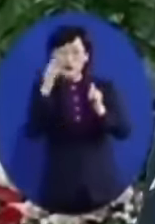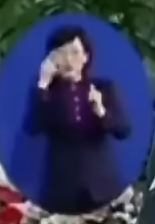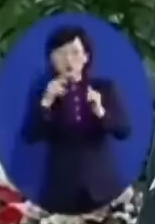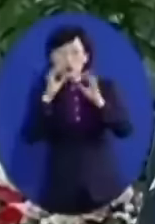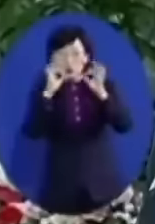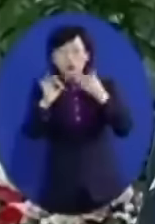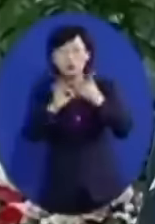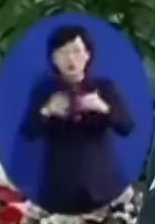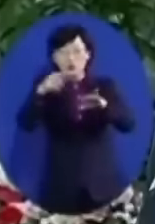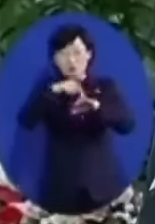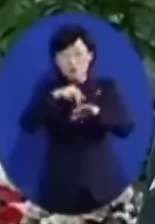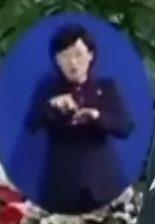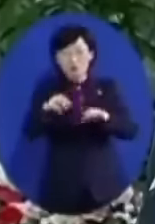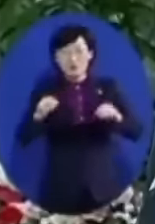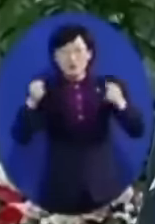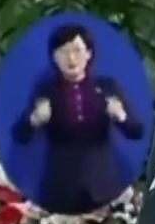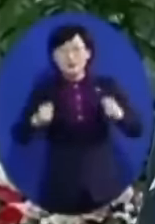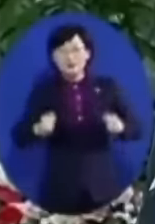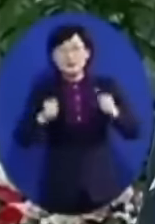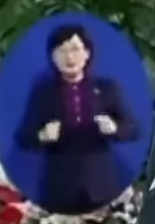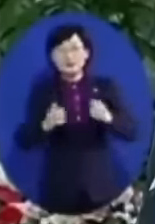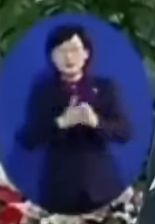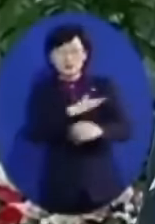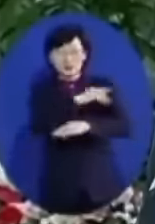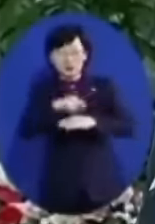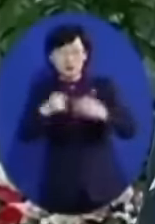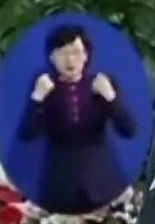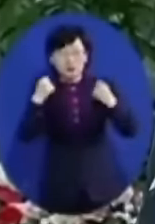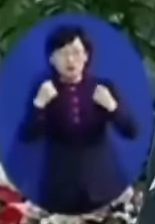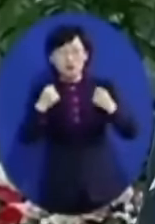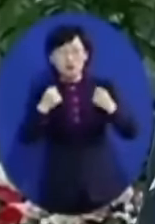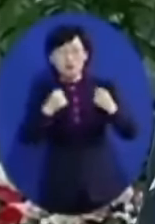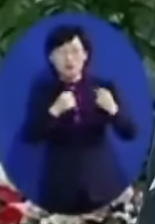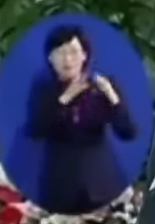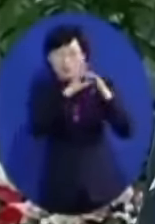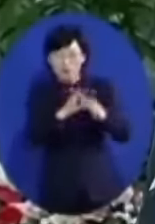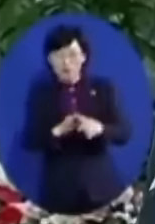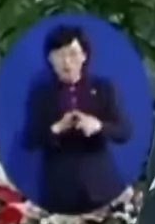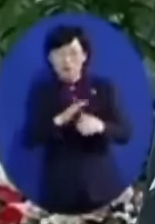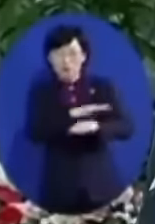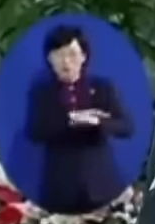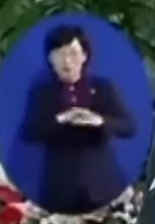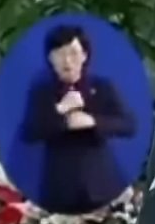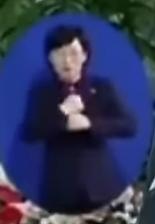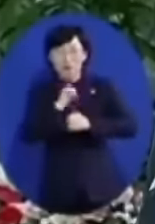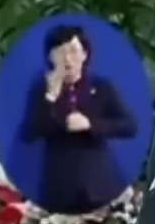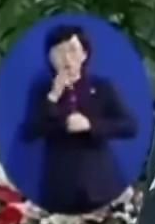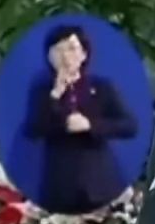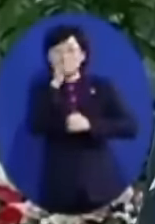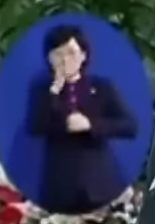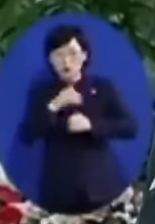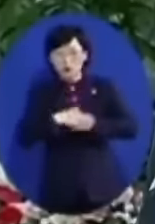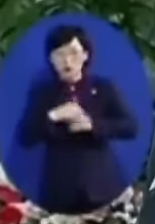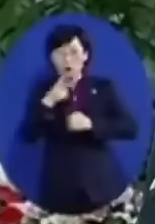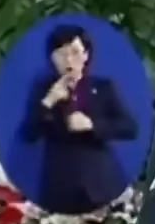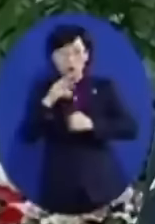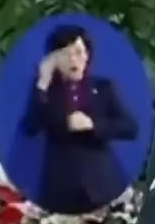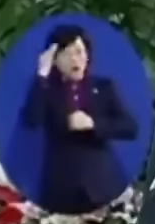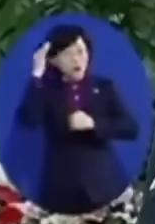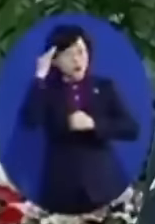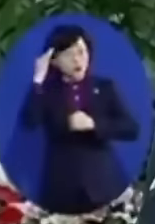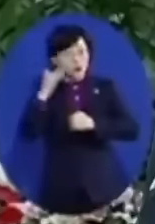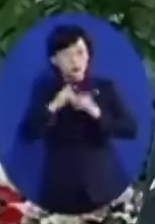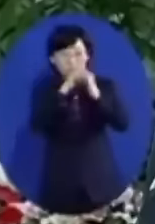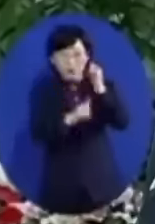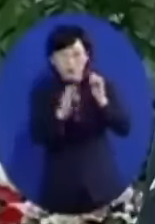걷기나 달리기를 해서 신체 건강을 유지했다고 말하고 있는 것입니다. 동의보감에 보면 건강을 위해서는